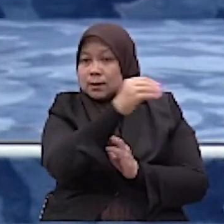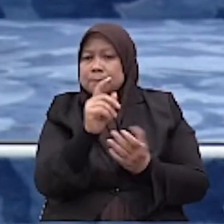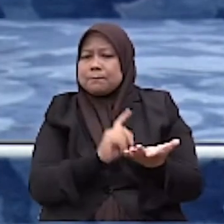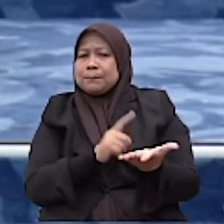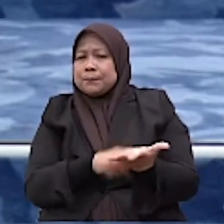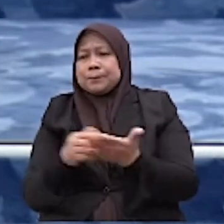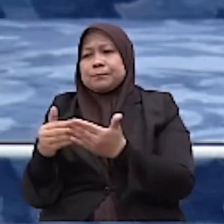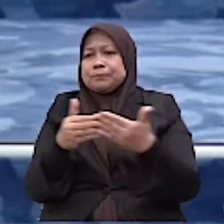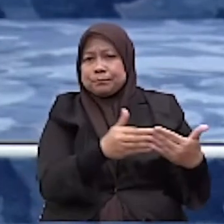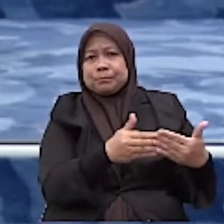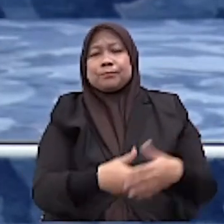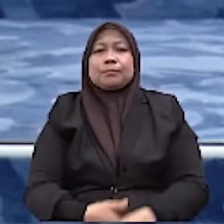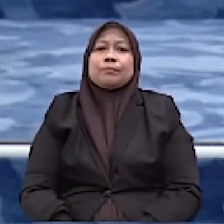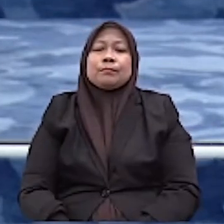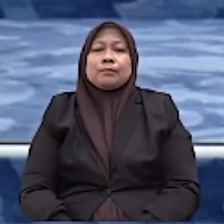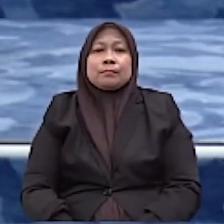kebincangan